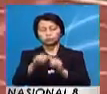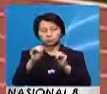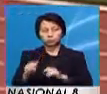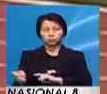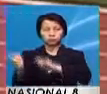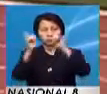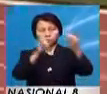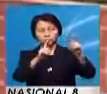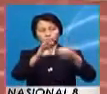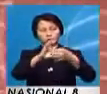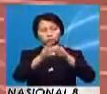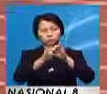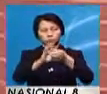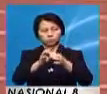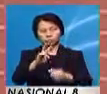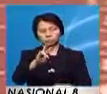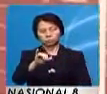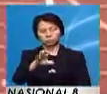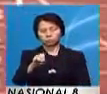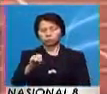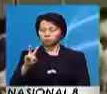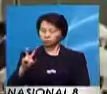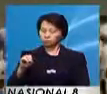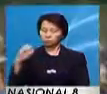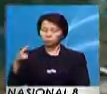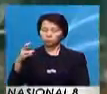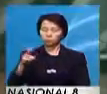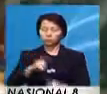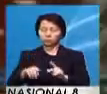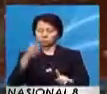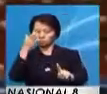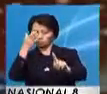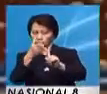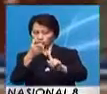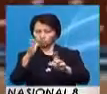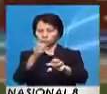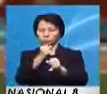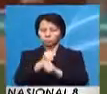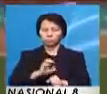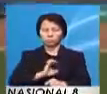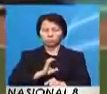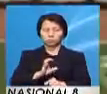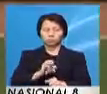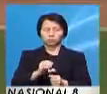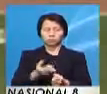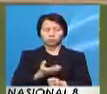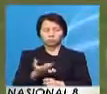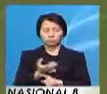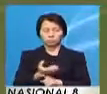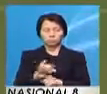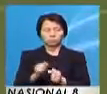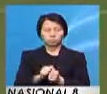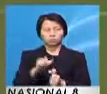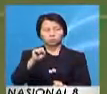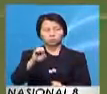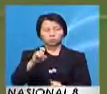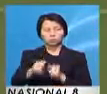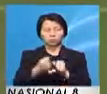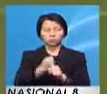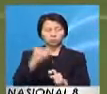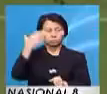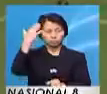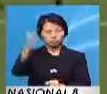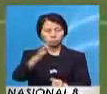Sukan Olimpik Rio 2016. Malah sasaran untuk mencari pingat emas pada Temasya Sukan C Kuala Lumpur tahun